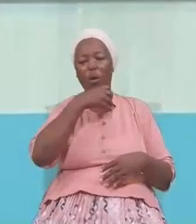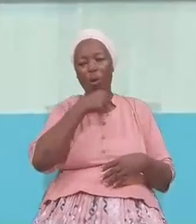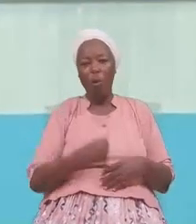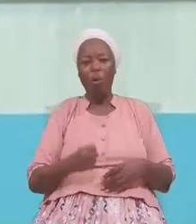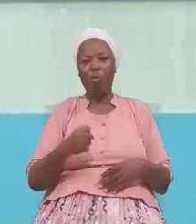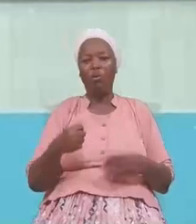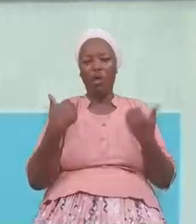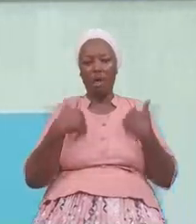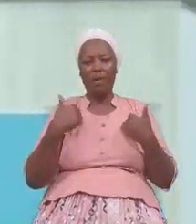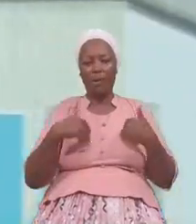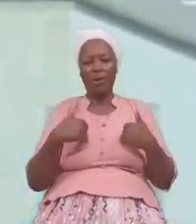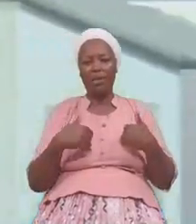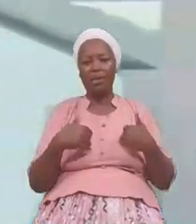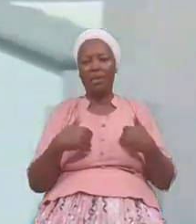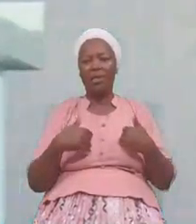manteau du péché.